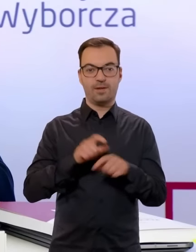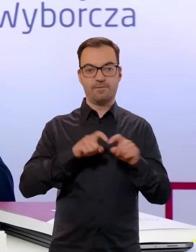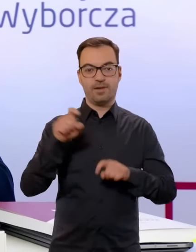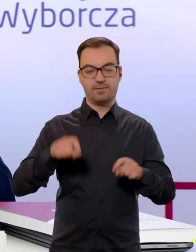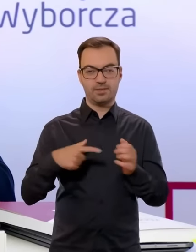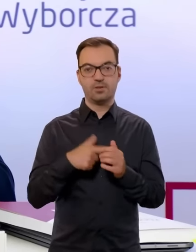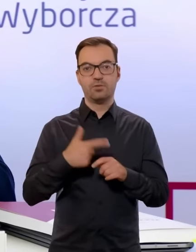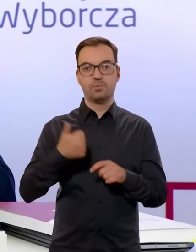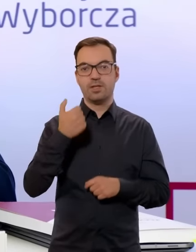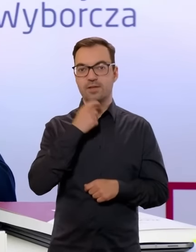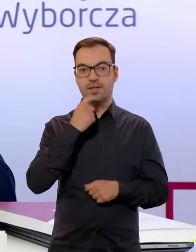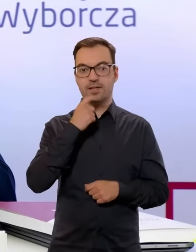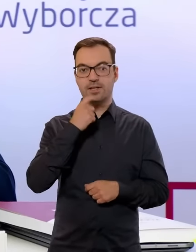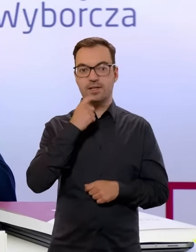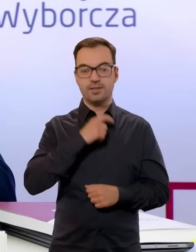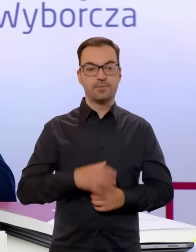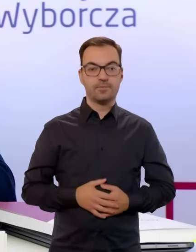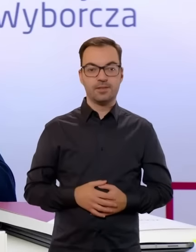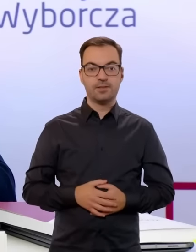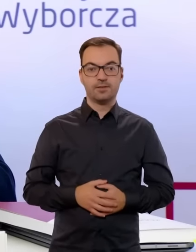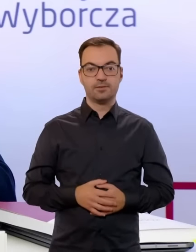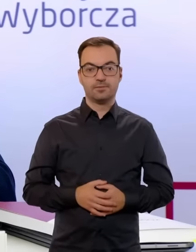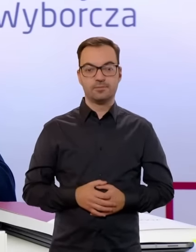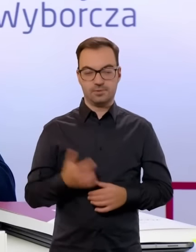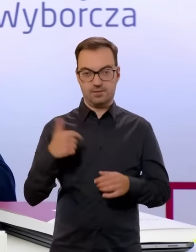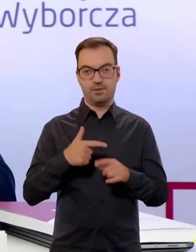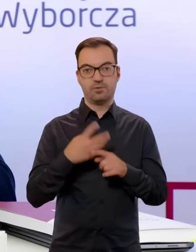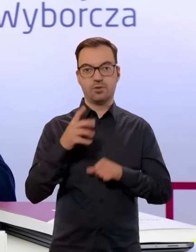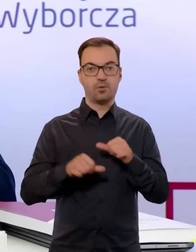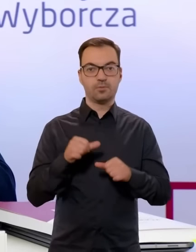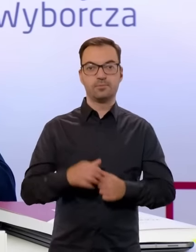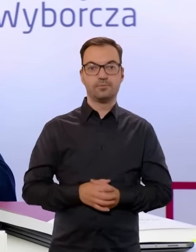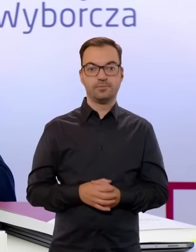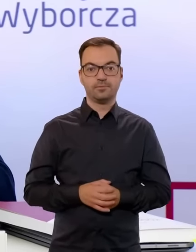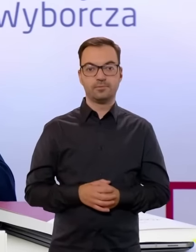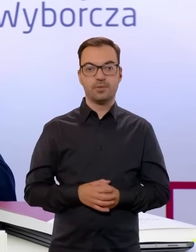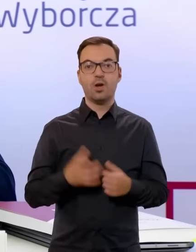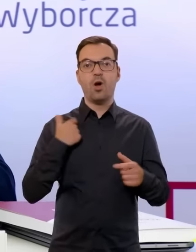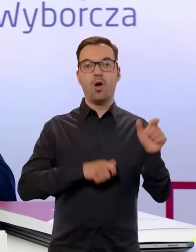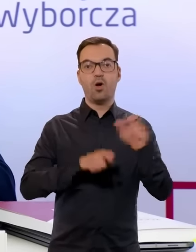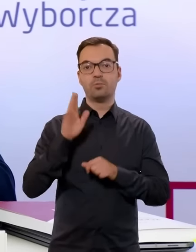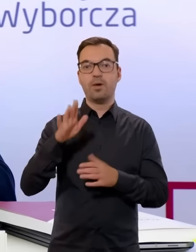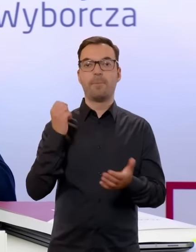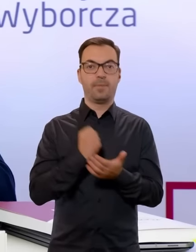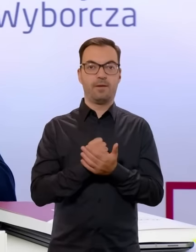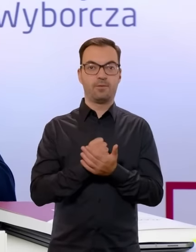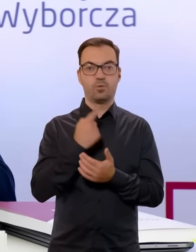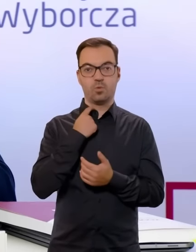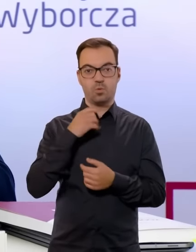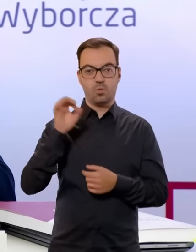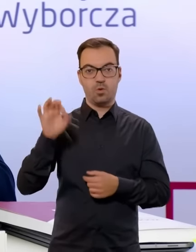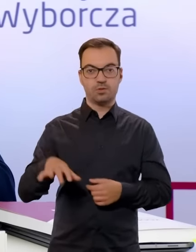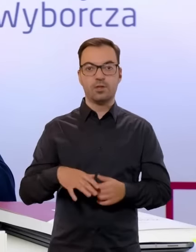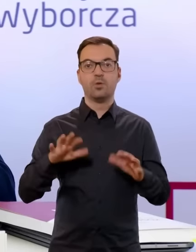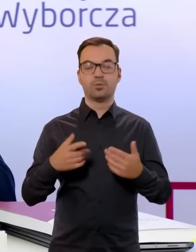dniu 21 kwietnia 2024 roku liczba osób uprawnionych do udziału